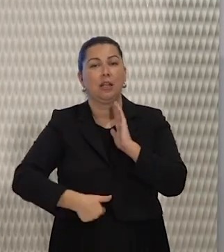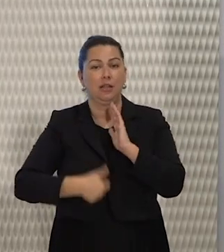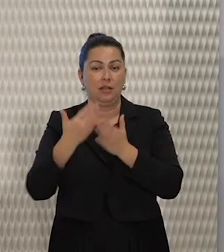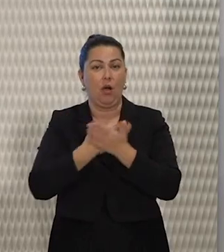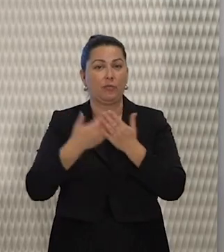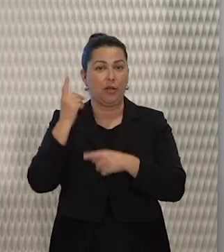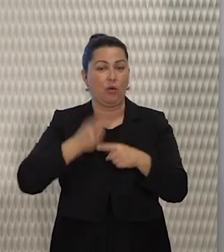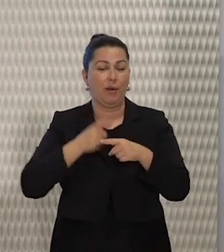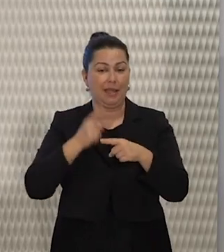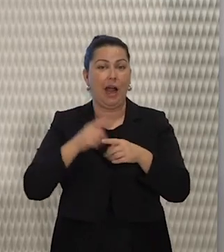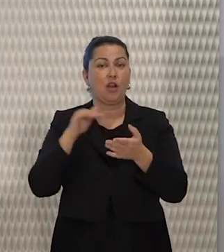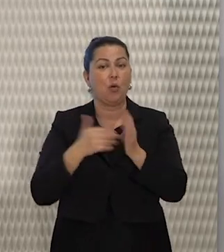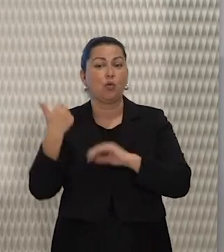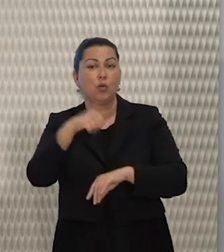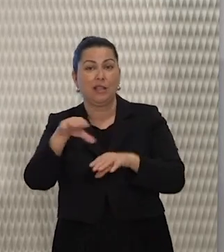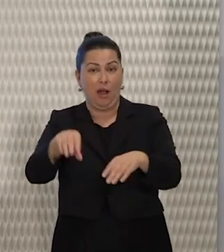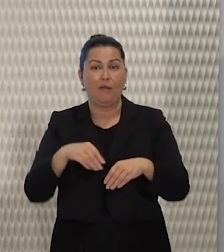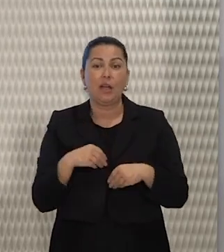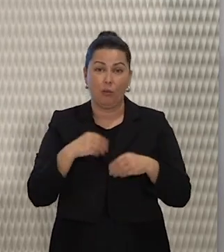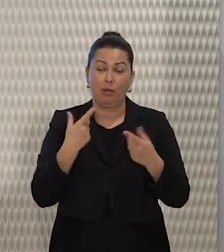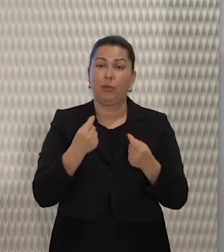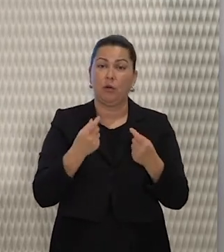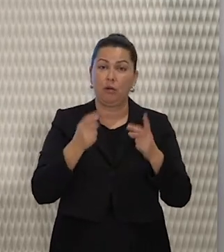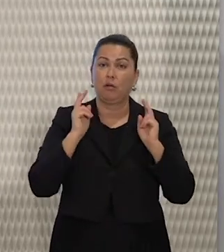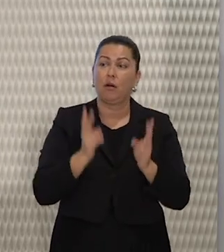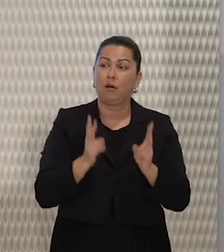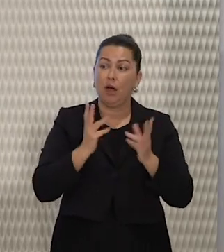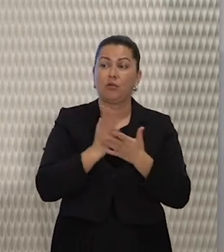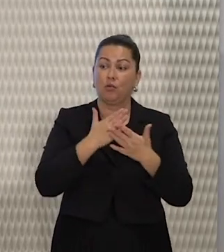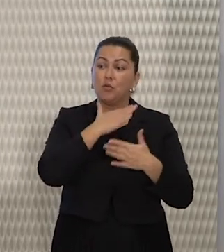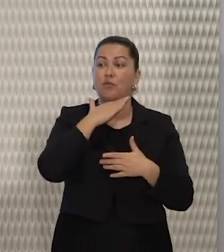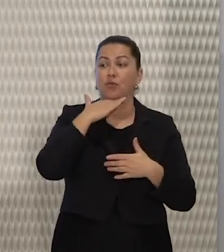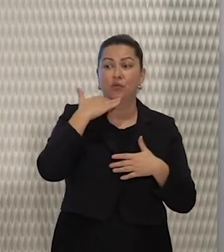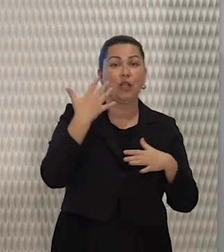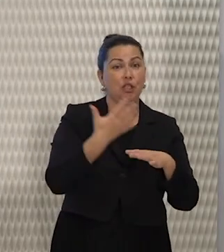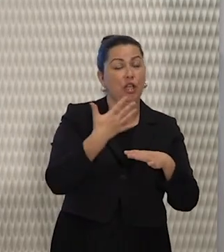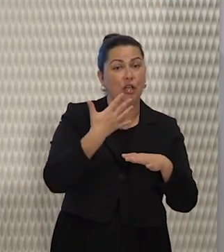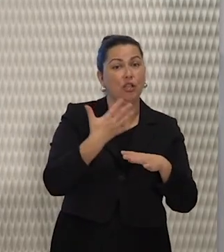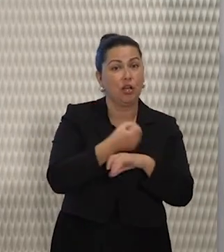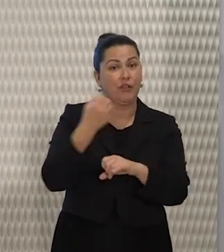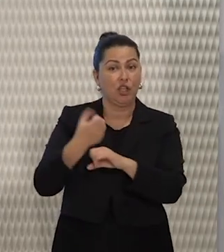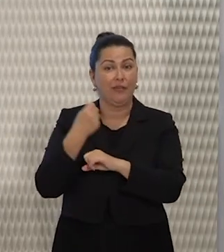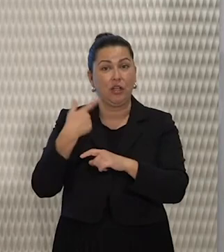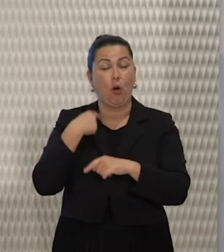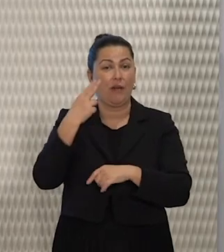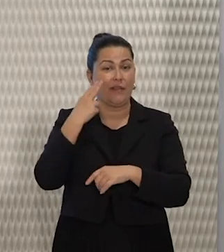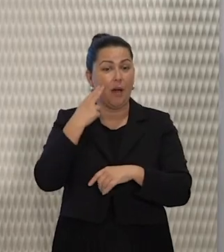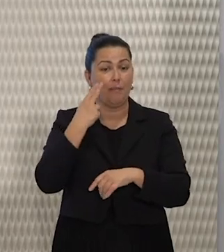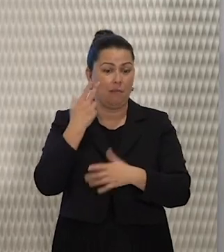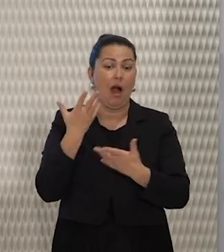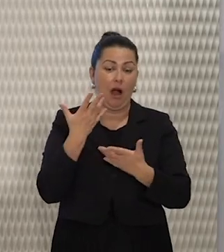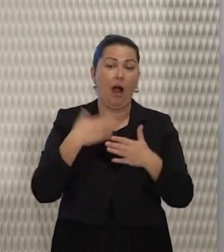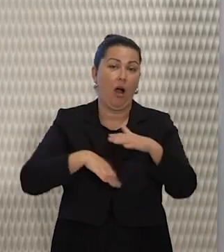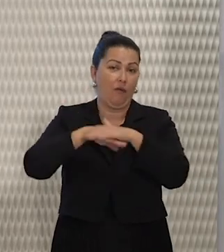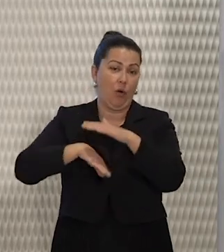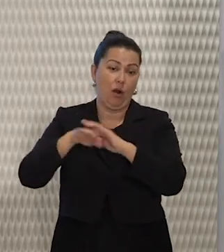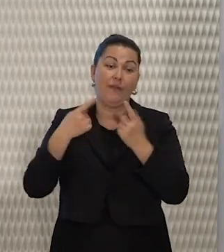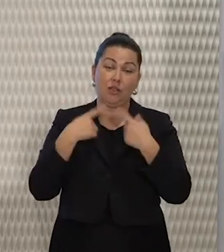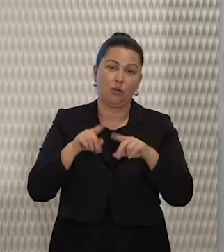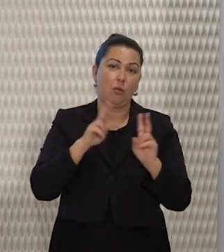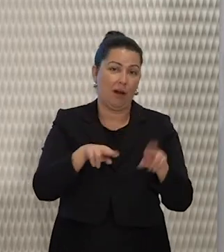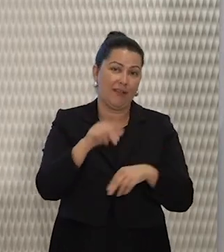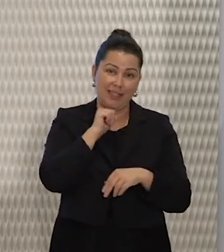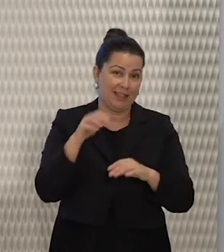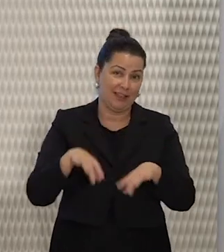Metall noch mit aufgenommen und können somit auch so manche Lücken schließen, die wir wahrscheinlich sonst nicht abdecken hätten